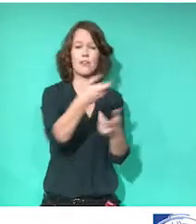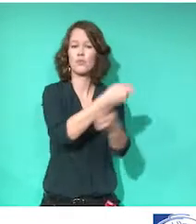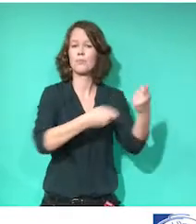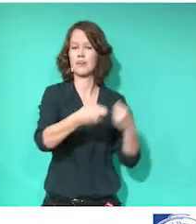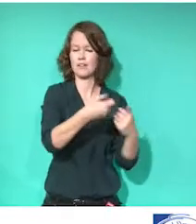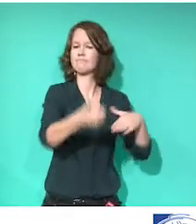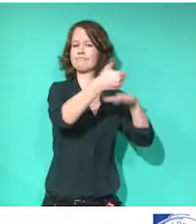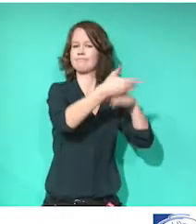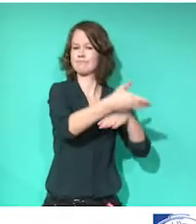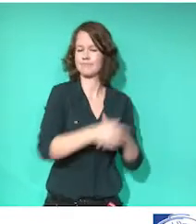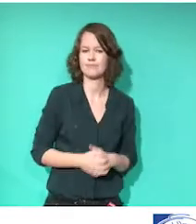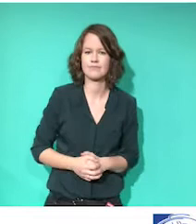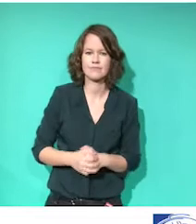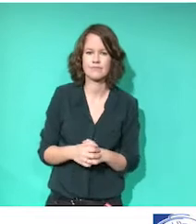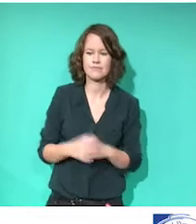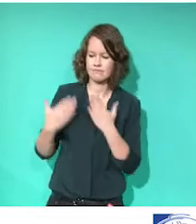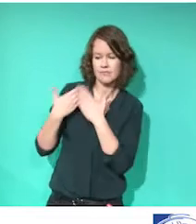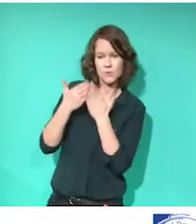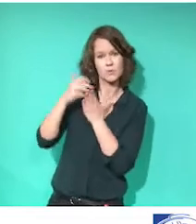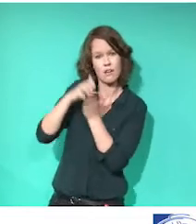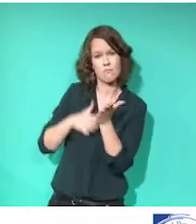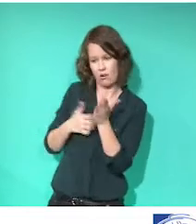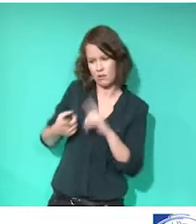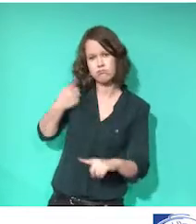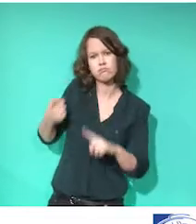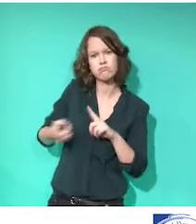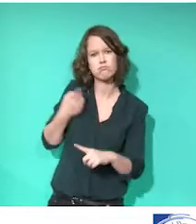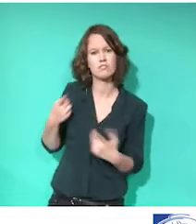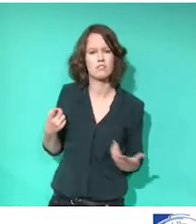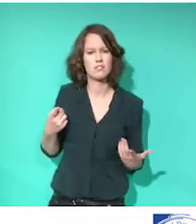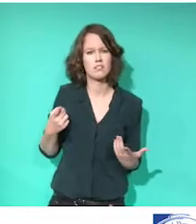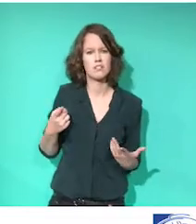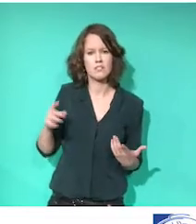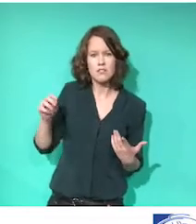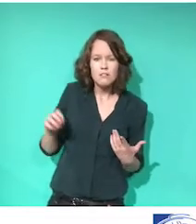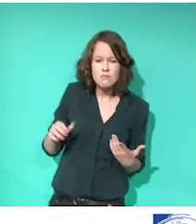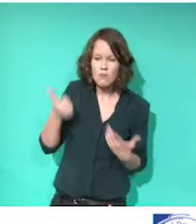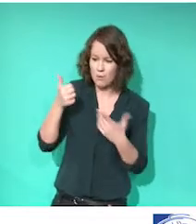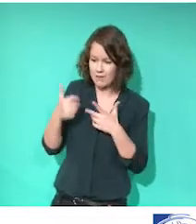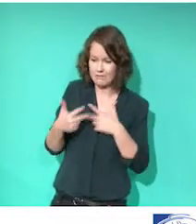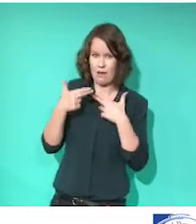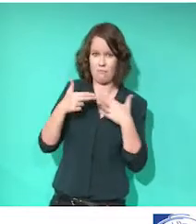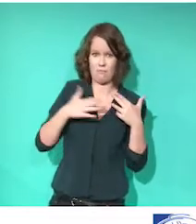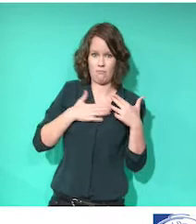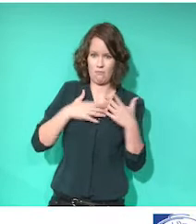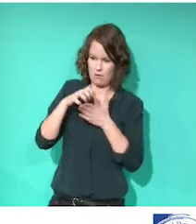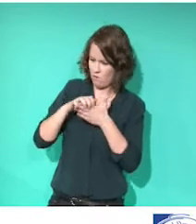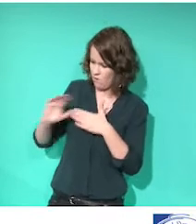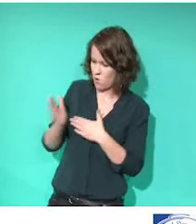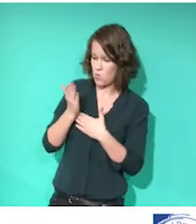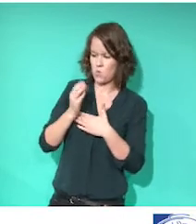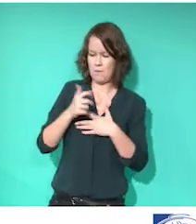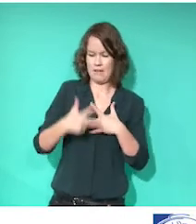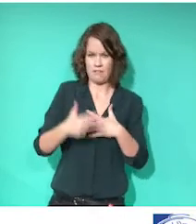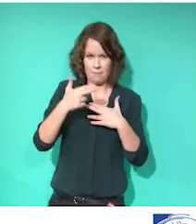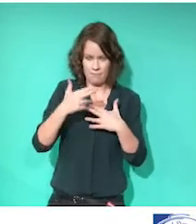Ce rapport est important pour le CESE. Il est la première étape de notre engagement parce qu'il se préoccupe de combattre les